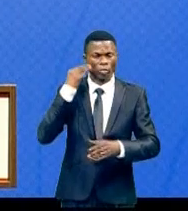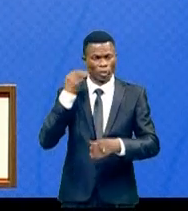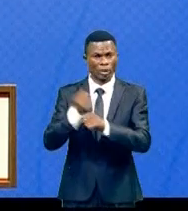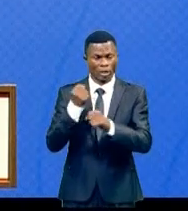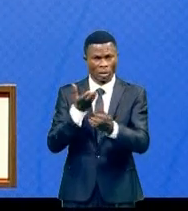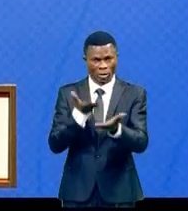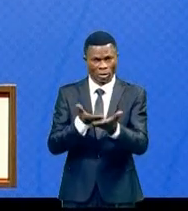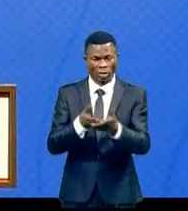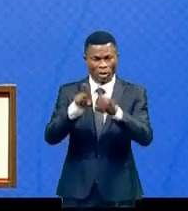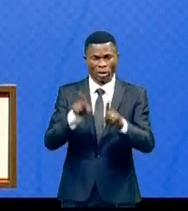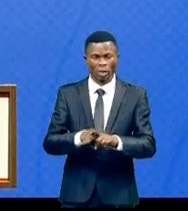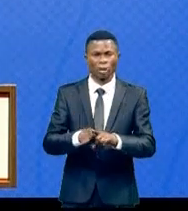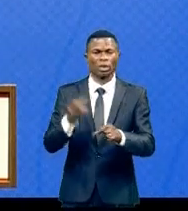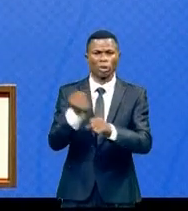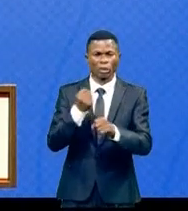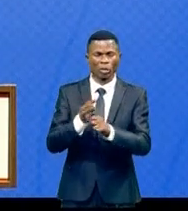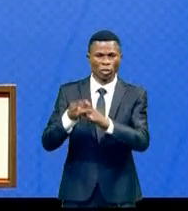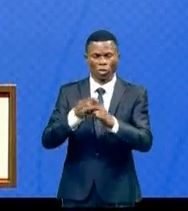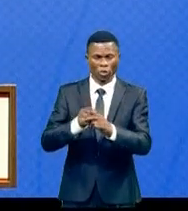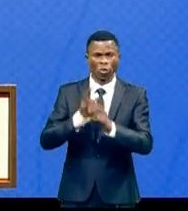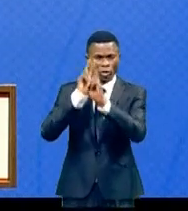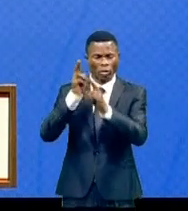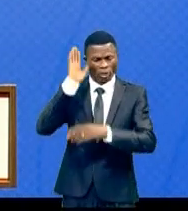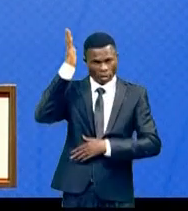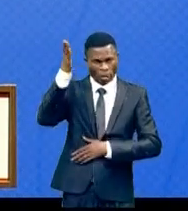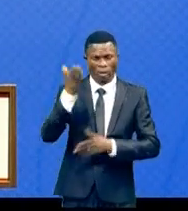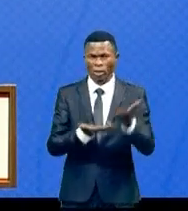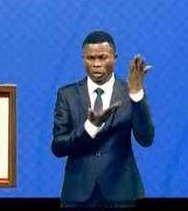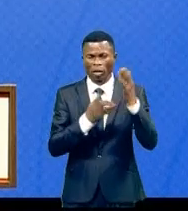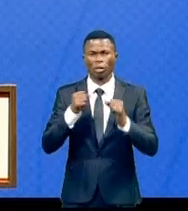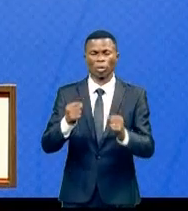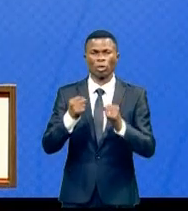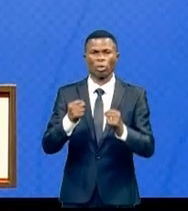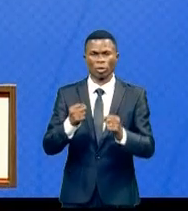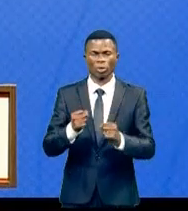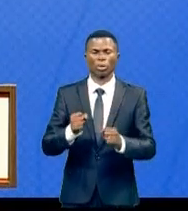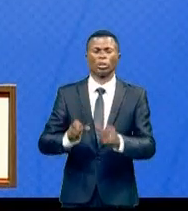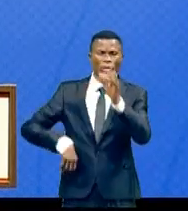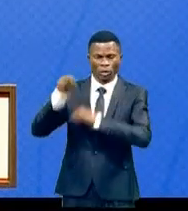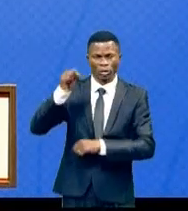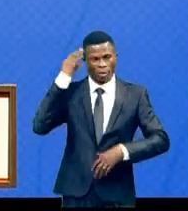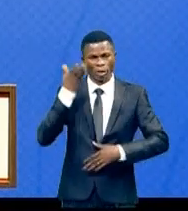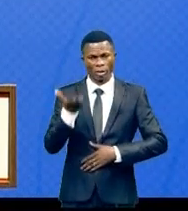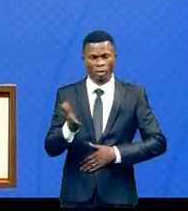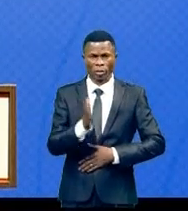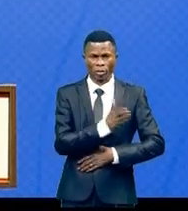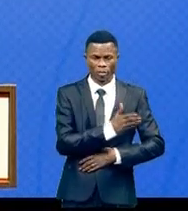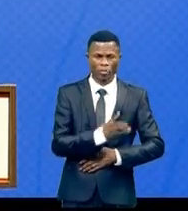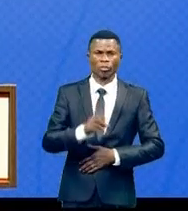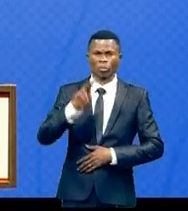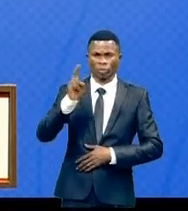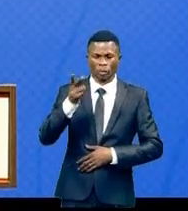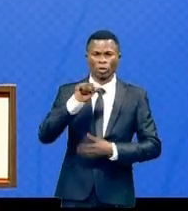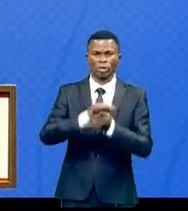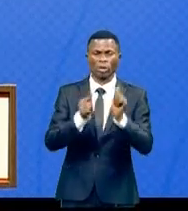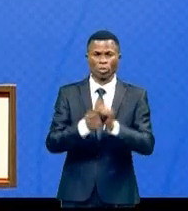sectoriels et services dont le concours sera jugé utile pour l'efficacité de la riposte. Le deuxième point